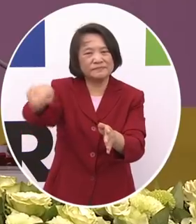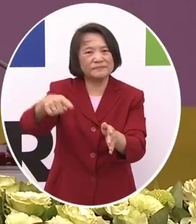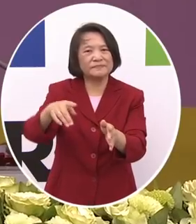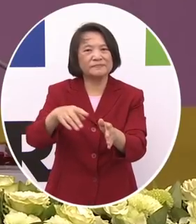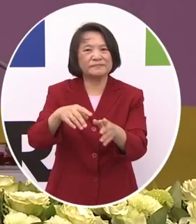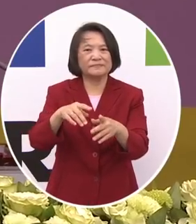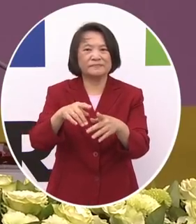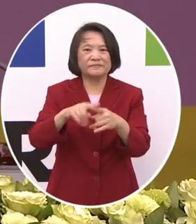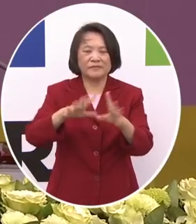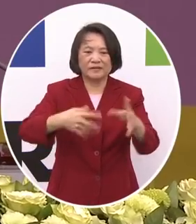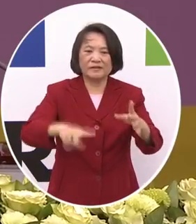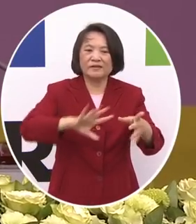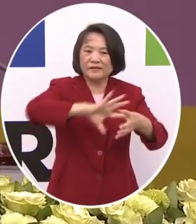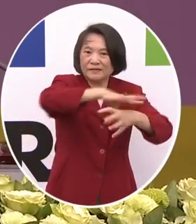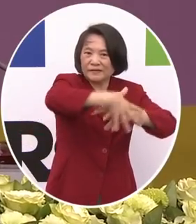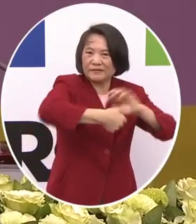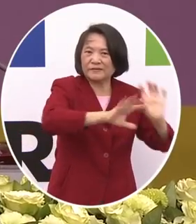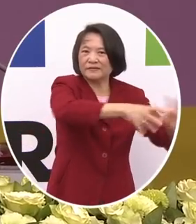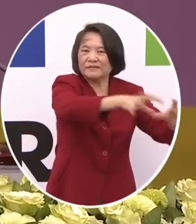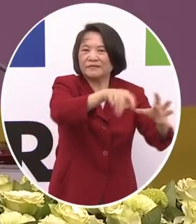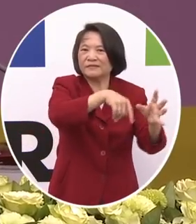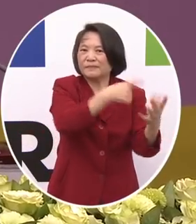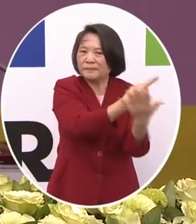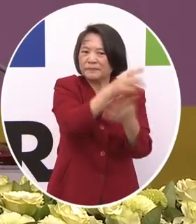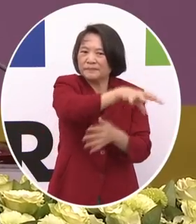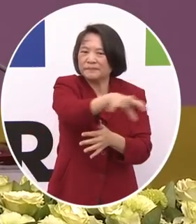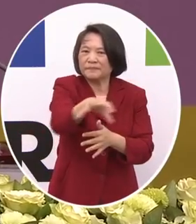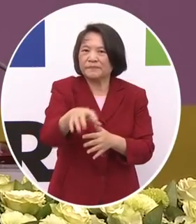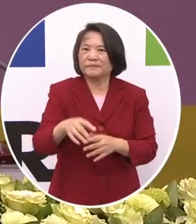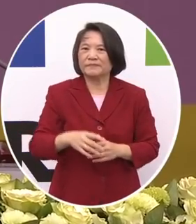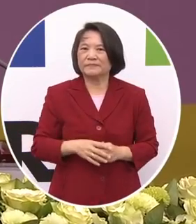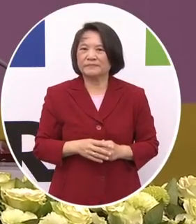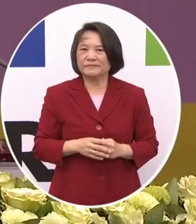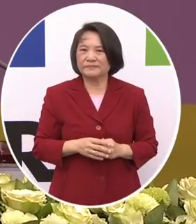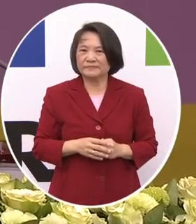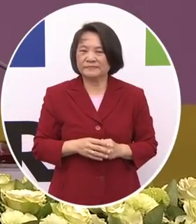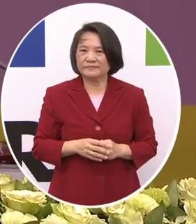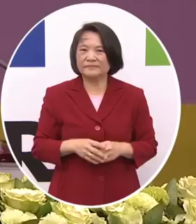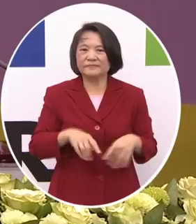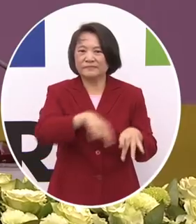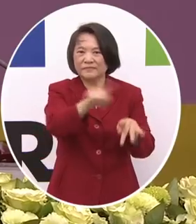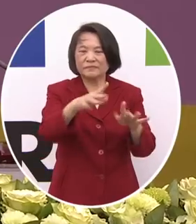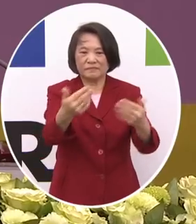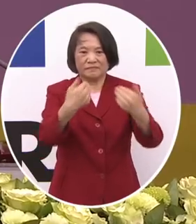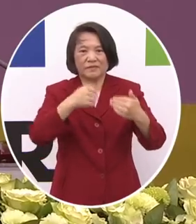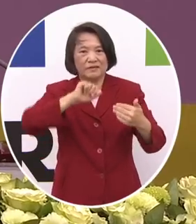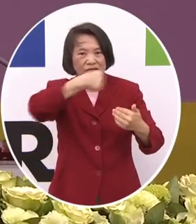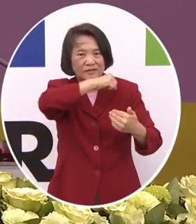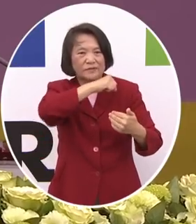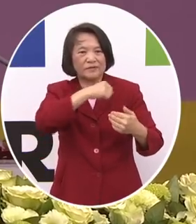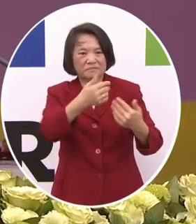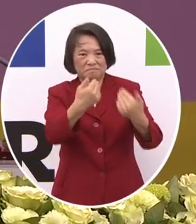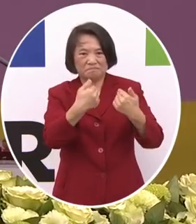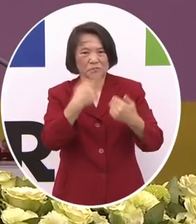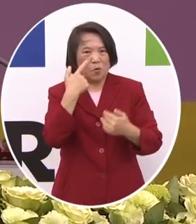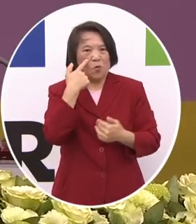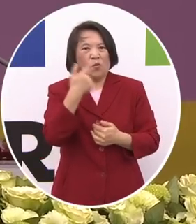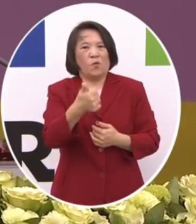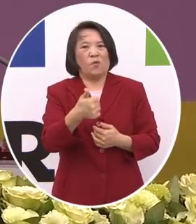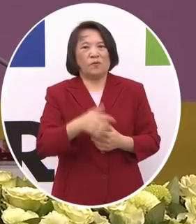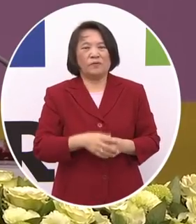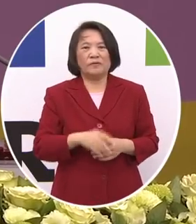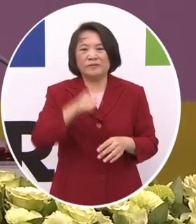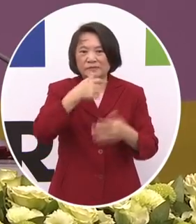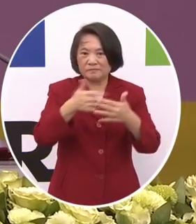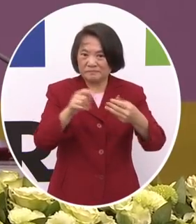以及在世界上各个角落追求民主的朋友，请往台湾的方向看过来，台湾